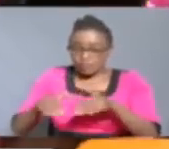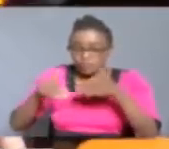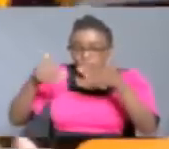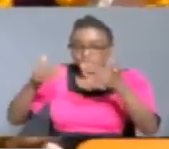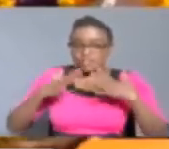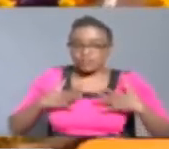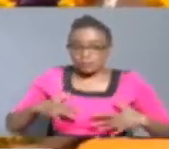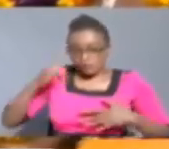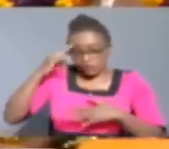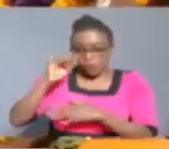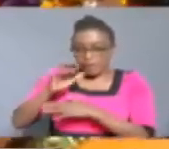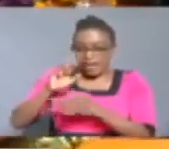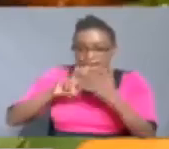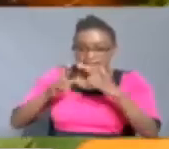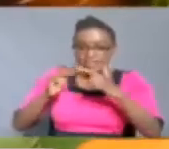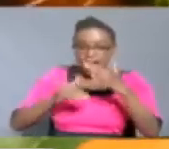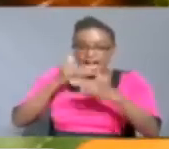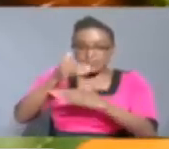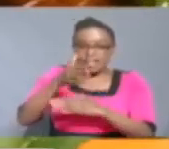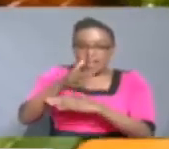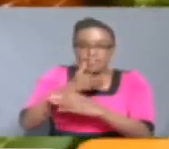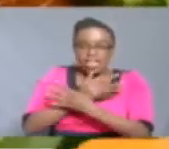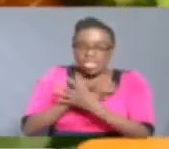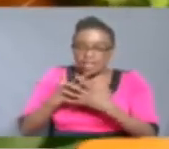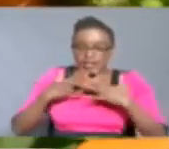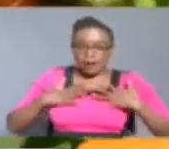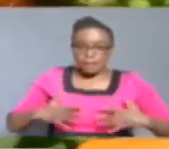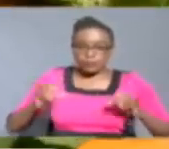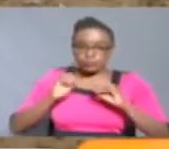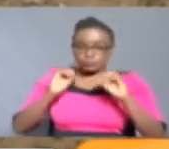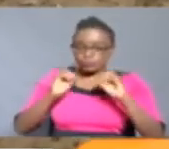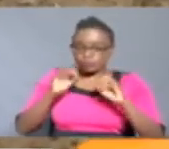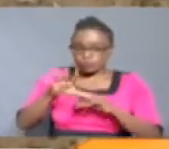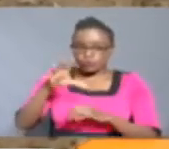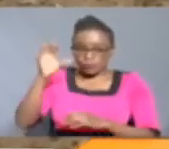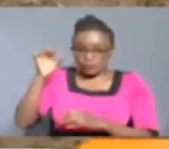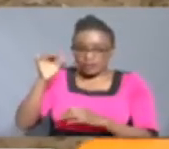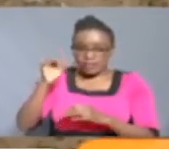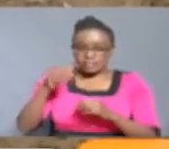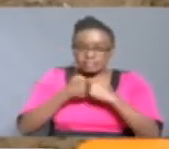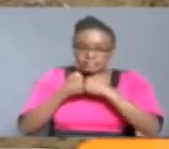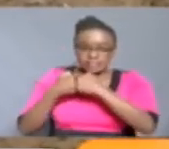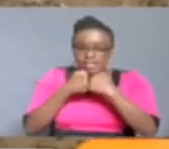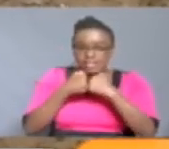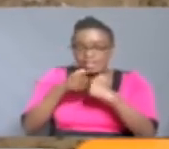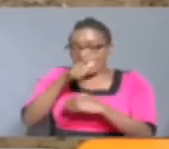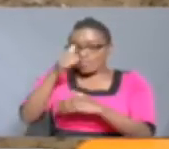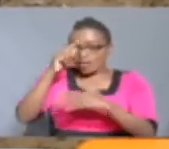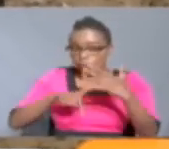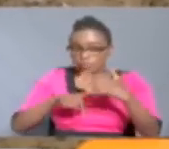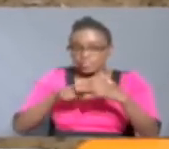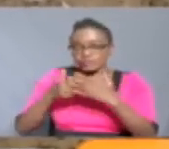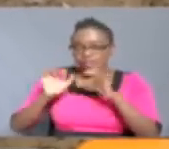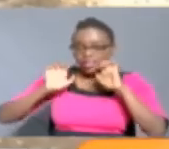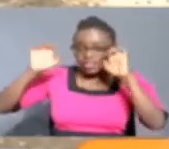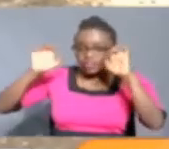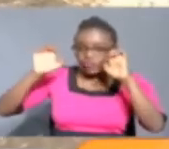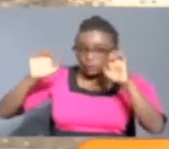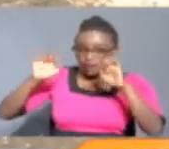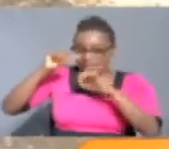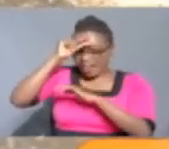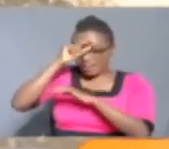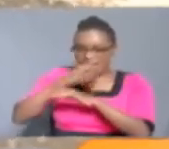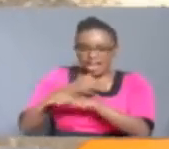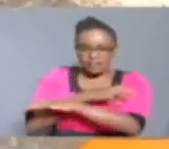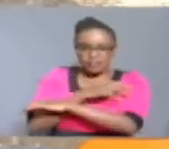ya wapendwa wao licha ya kutokuwepo kwa miili yoyote ya kutoa. Hata hivyo, changamoto nyingine ikiwa kuwa nchi ya Uhabeshi haina